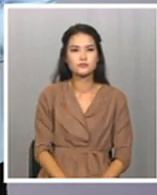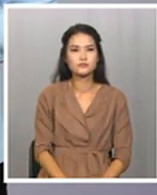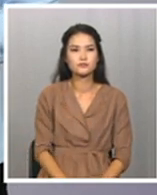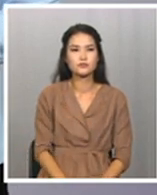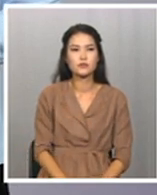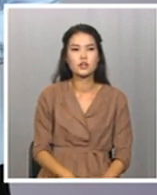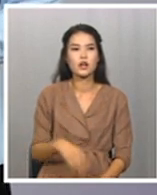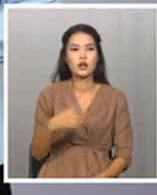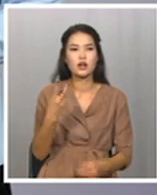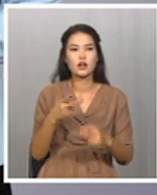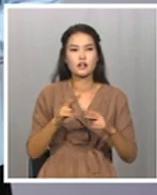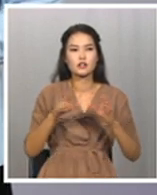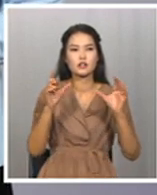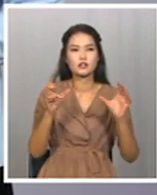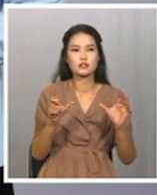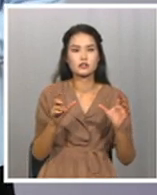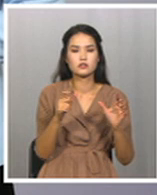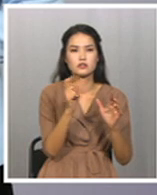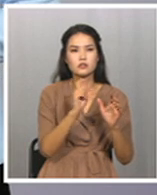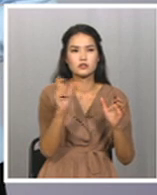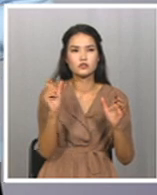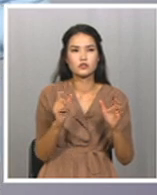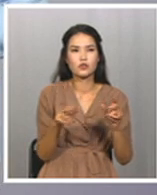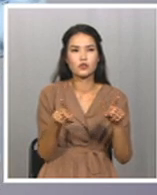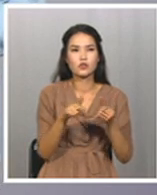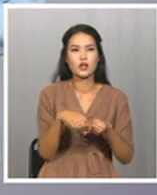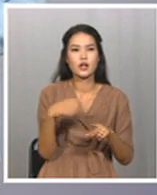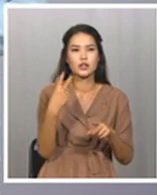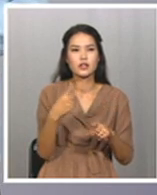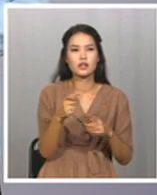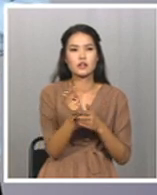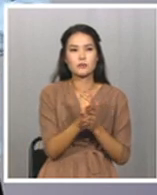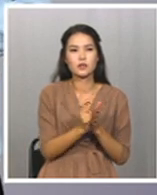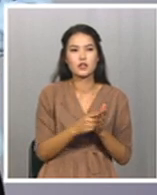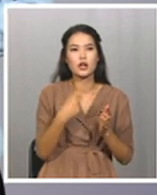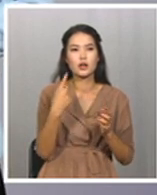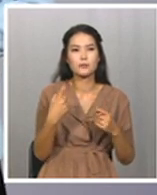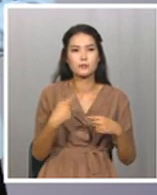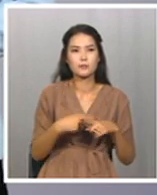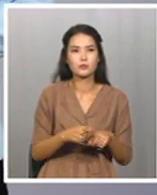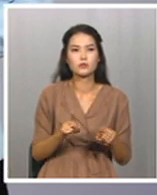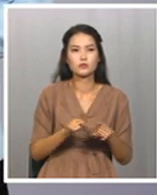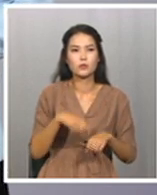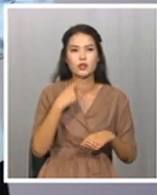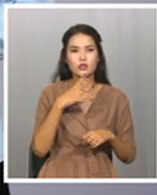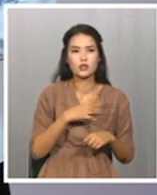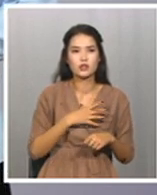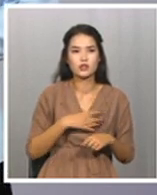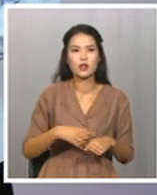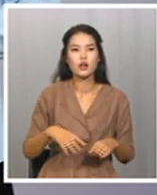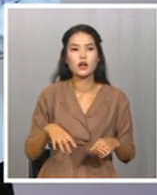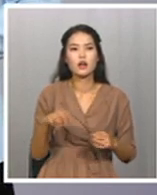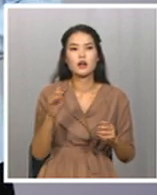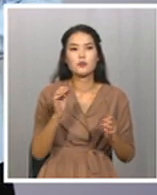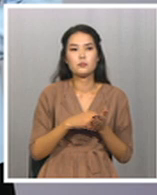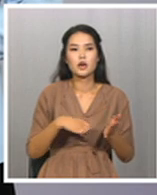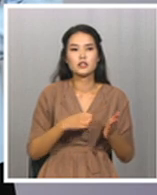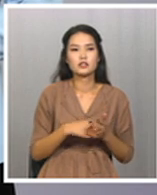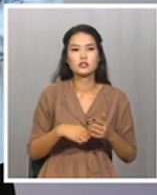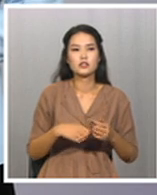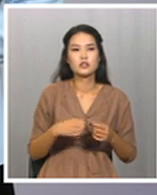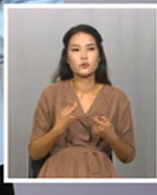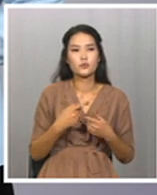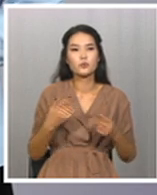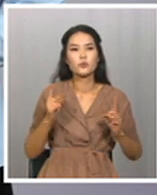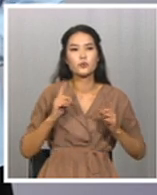публицистикалық. Екі мәтіннің ұқсастығы. Екі мәтінде де биотехнология туралы айтылған. Мақсаты